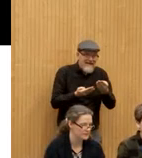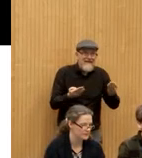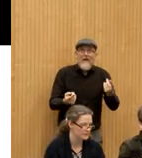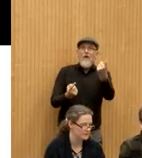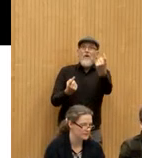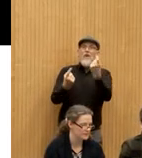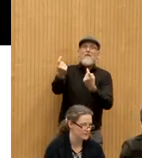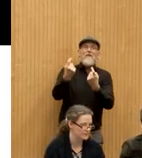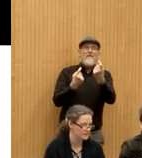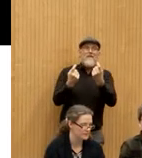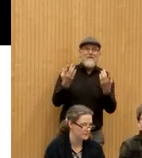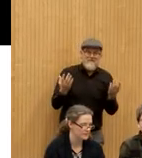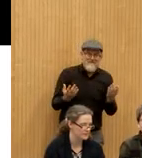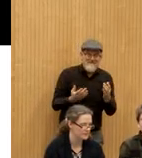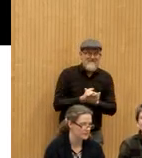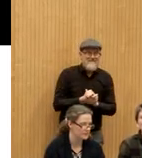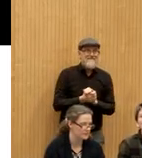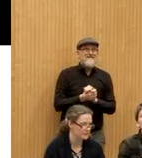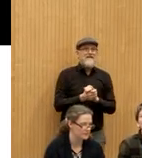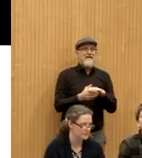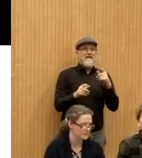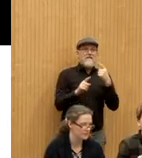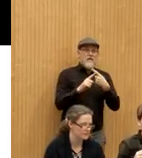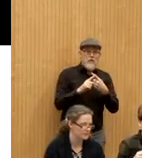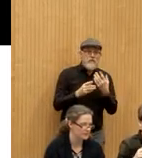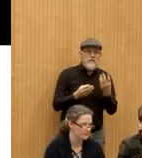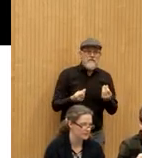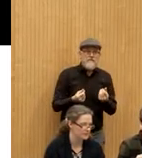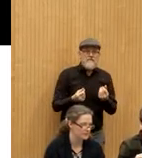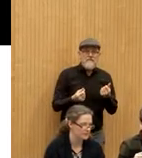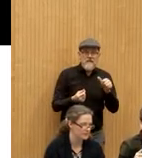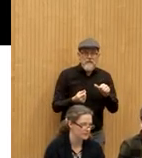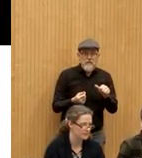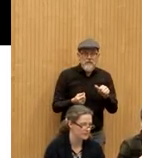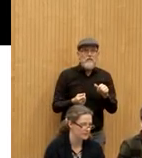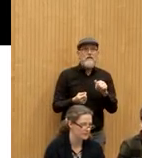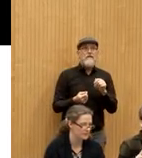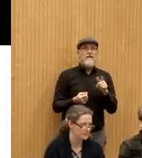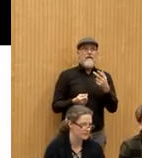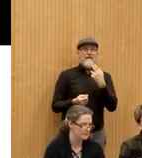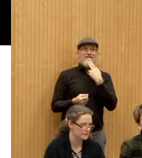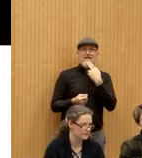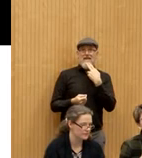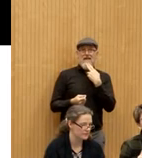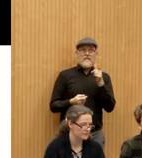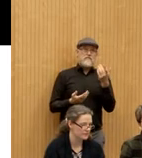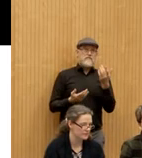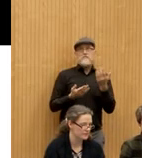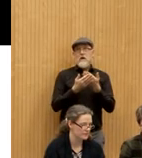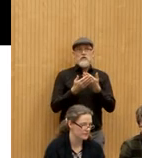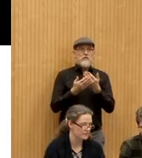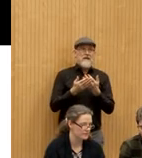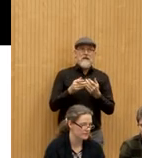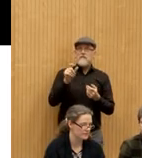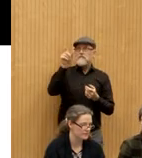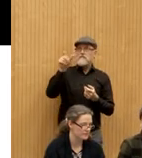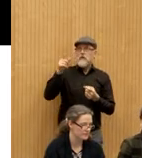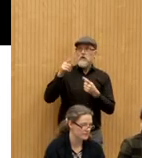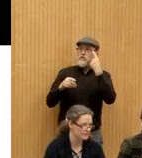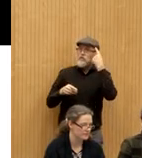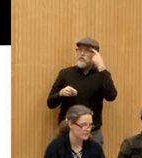das Format sich richtet, nämlich an Studierenden, egal ob Studierende, Lernende oder